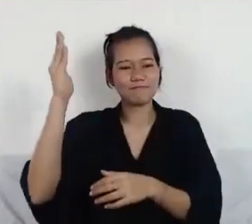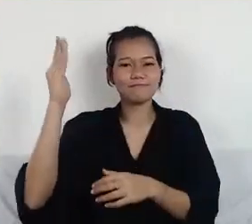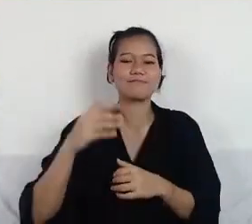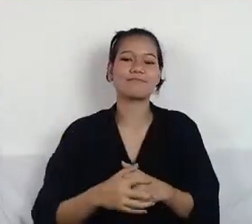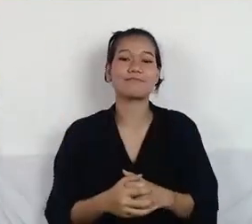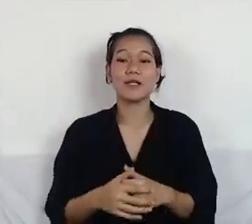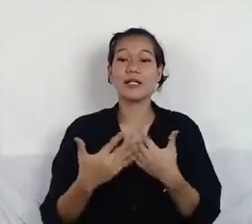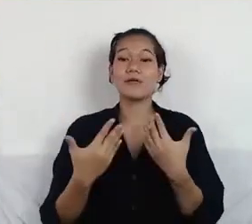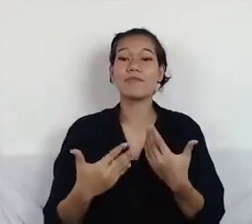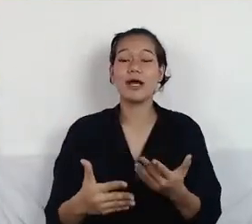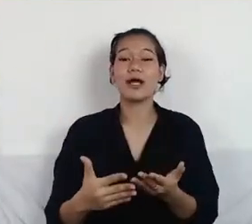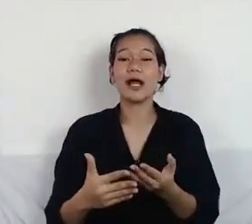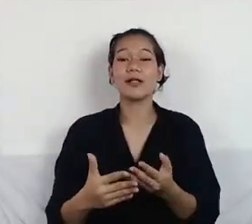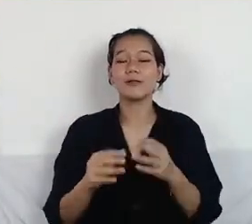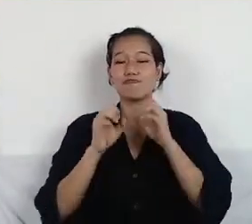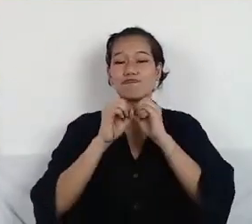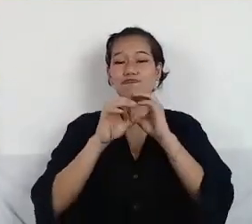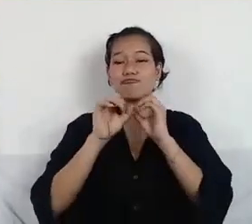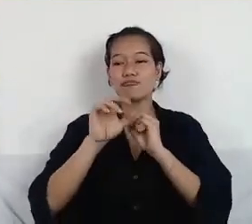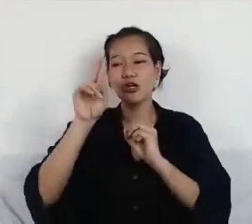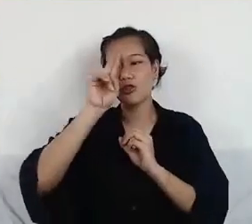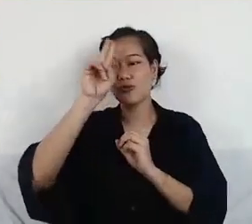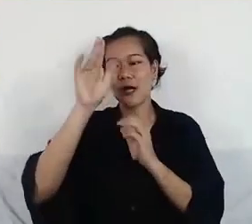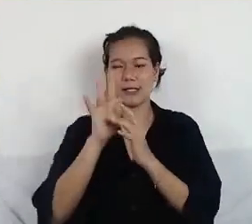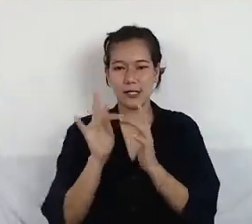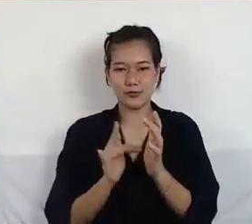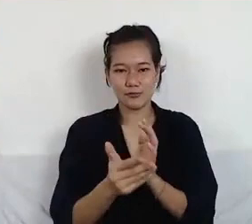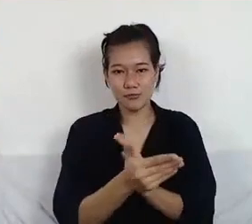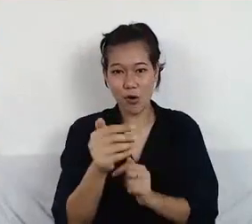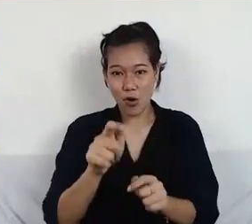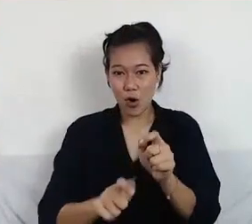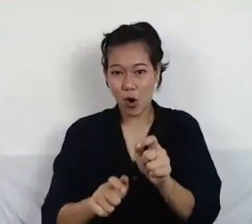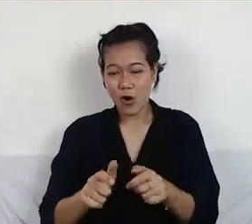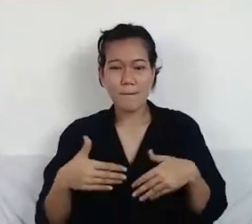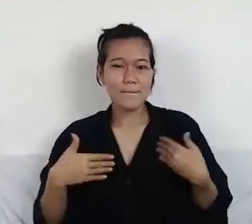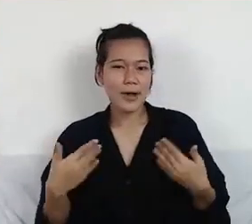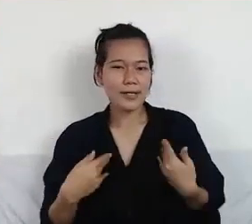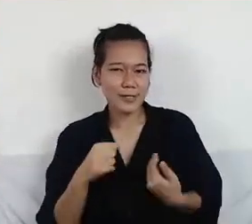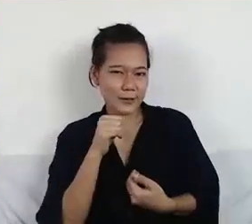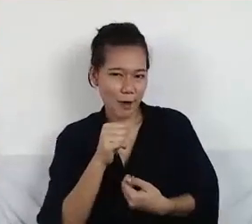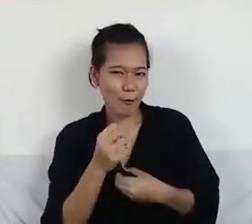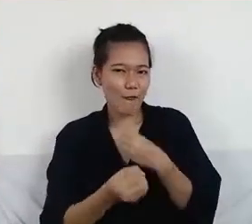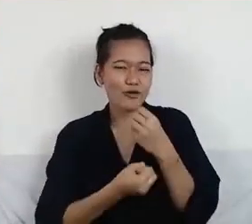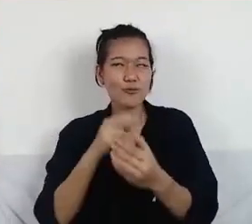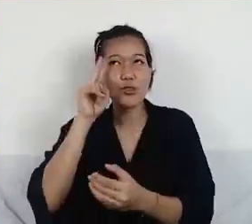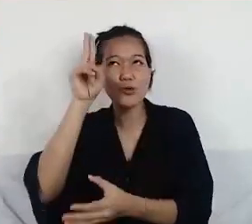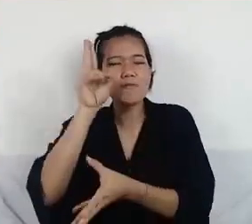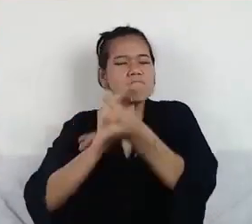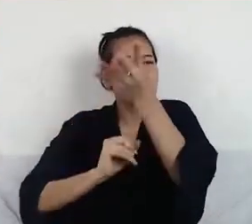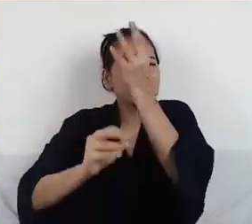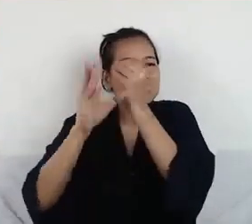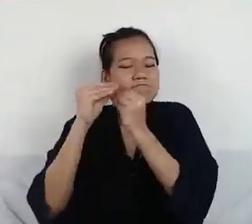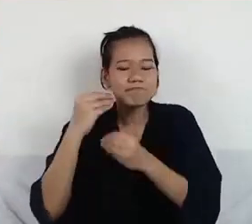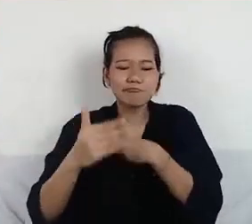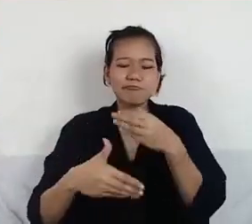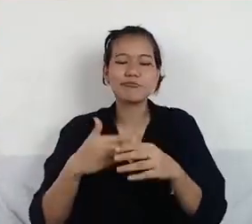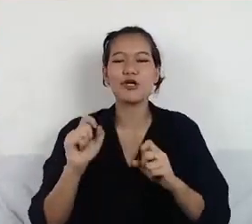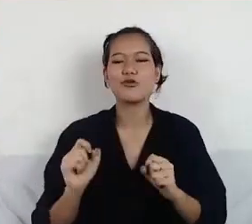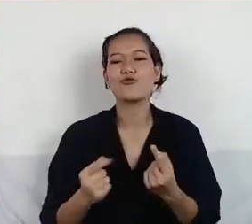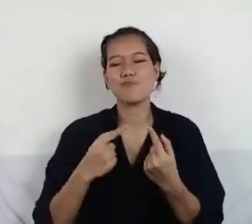Demikianlah Injil Tuhan Yesus Kristus. Yang berbahagia adalah setiap kita yang mendengarkan firman Tuhan dan memeliharanya dalam hidup